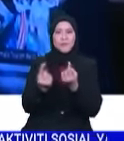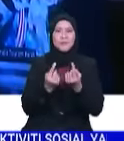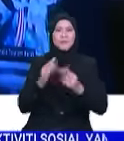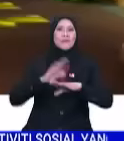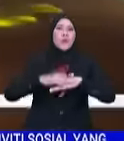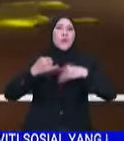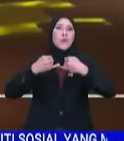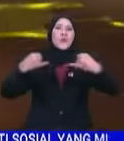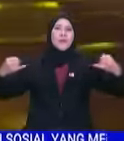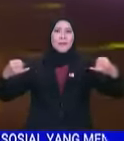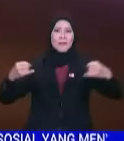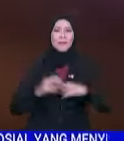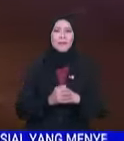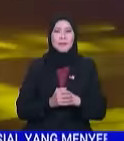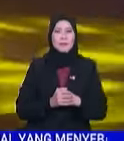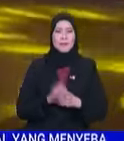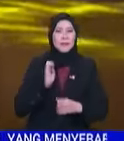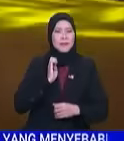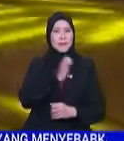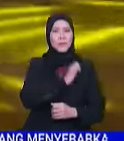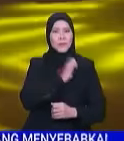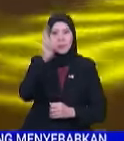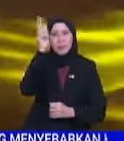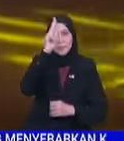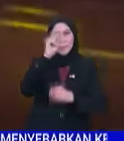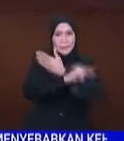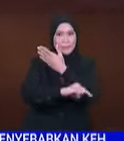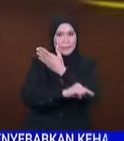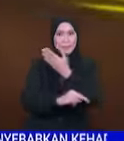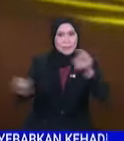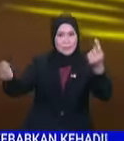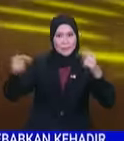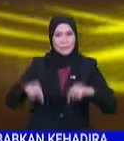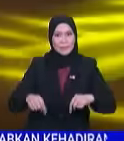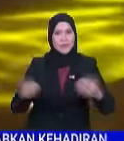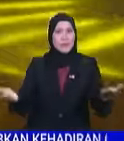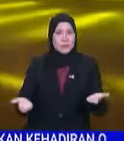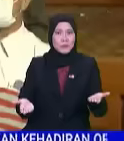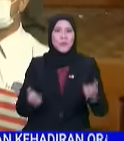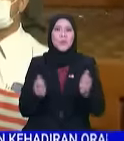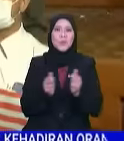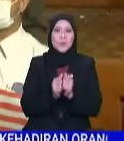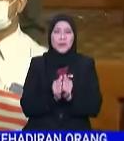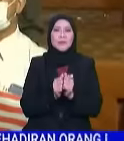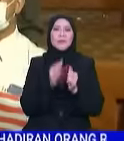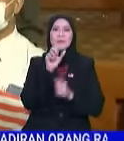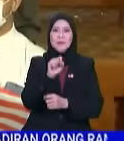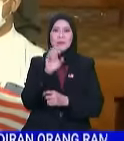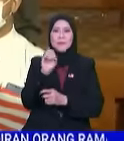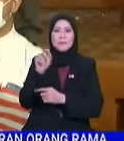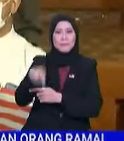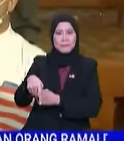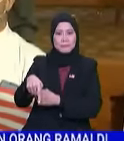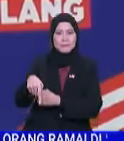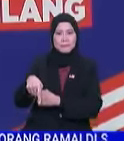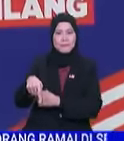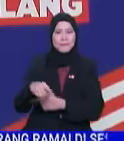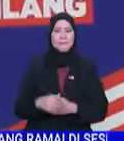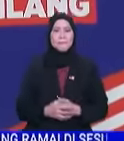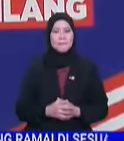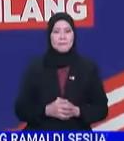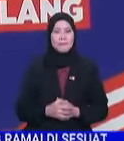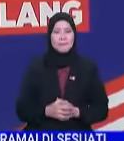dalam talian. Manakala barisan esko kerajaan negeri pula hadir ke majlis dengan pematuhan prosedur operasi standard